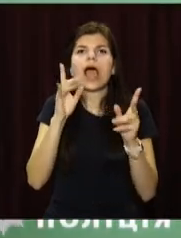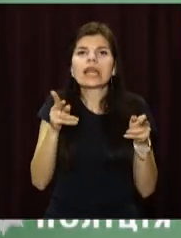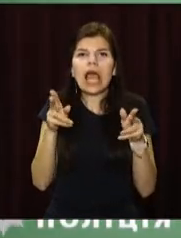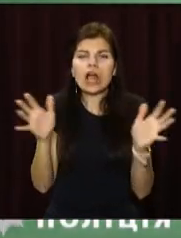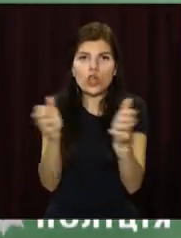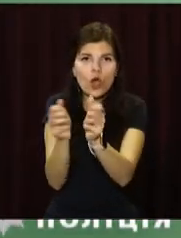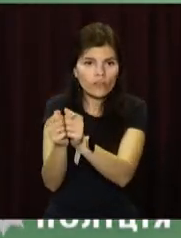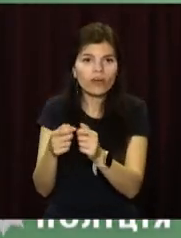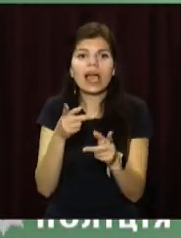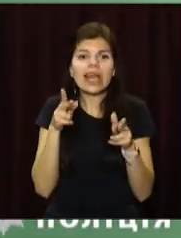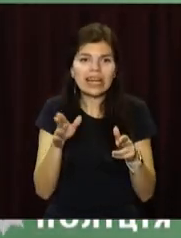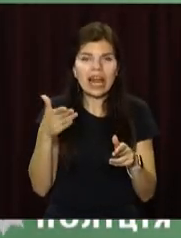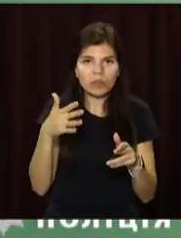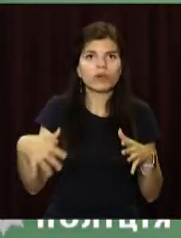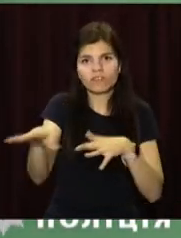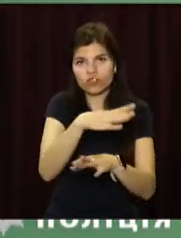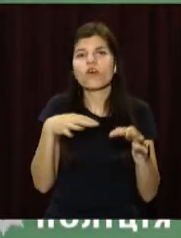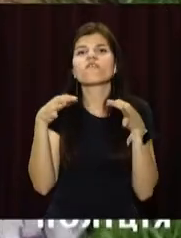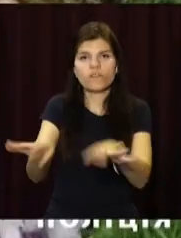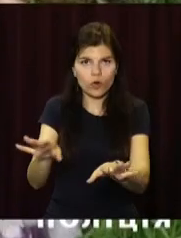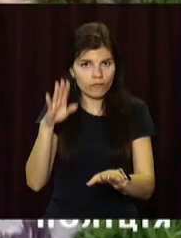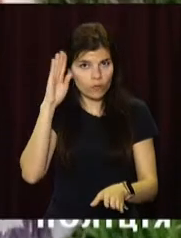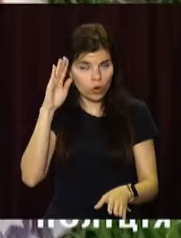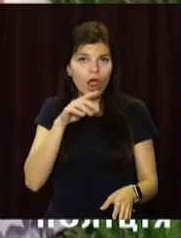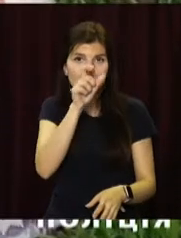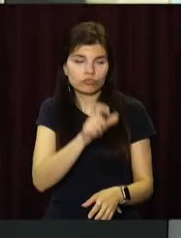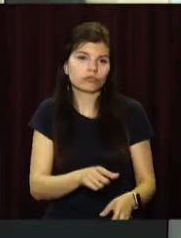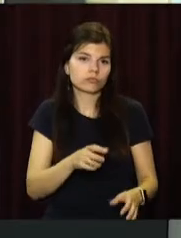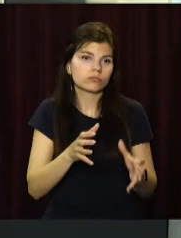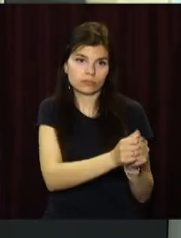усю рибу та раків випустили у водойму.